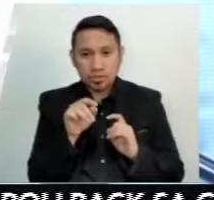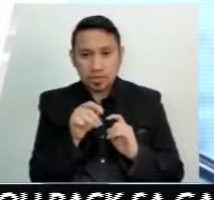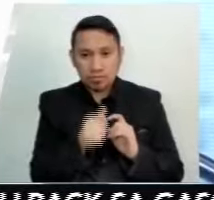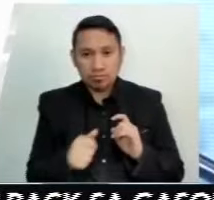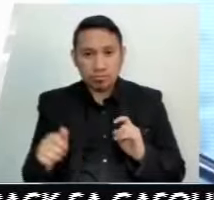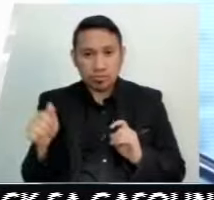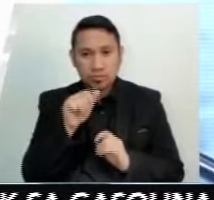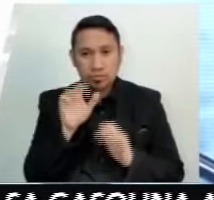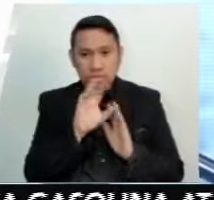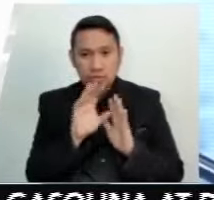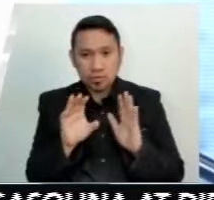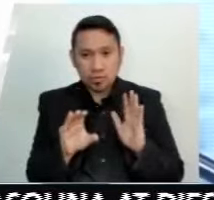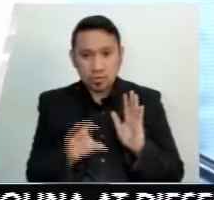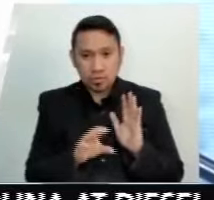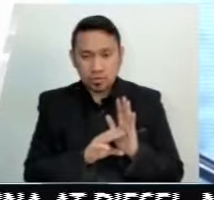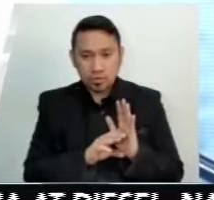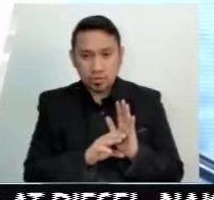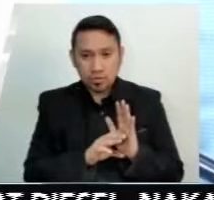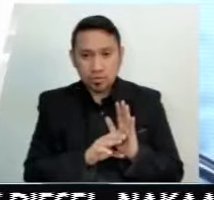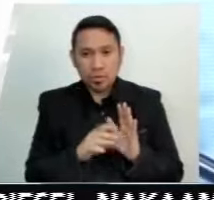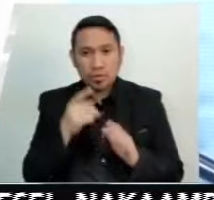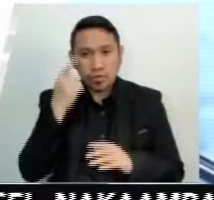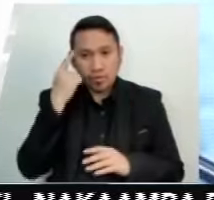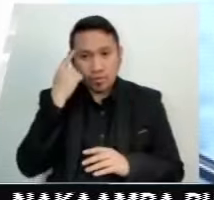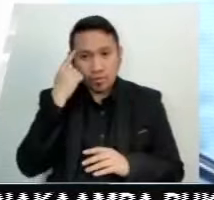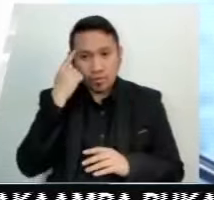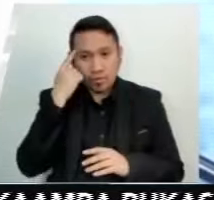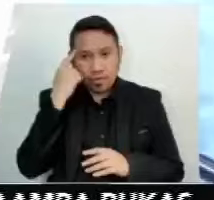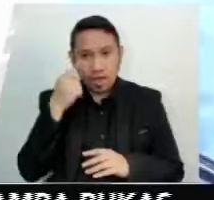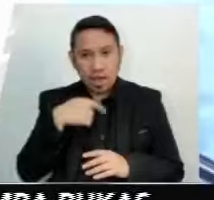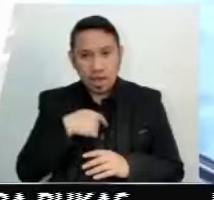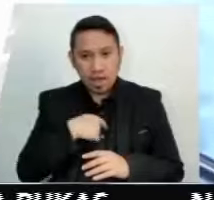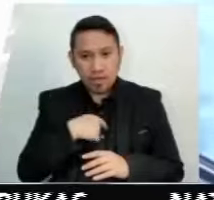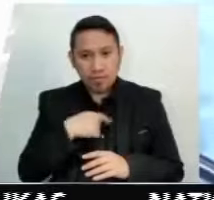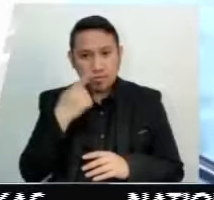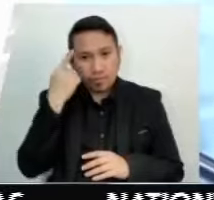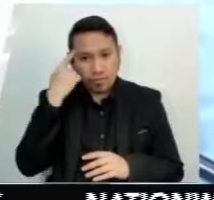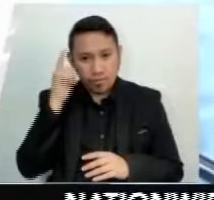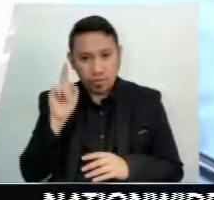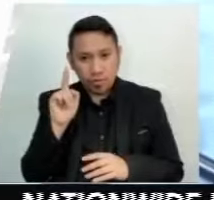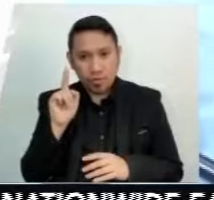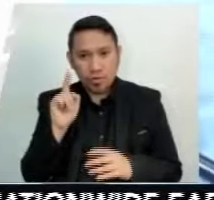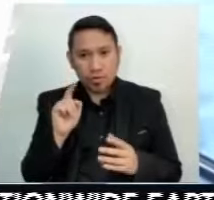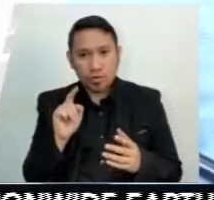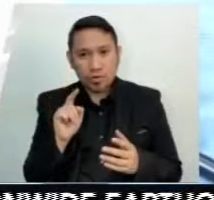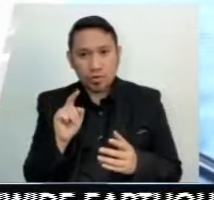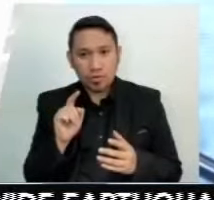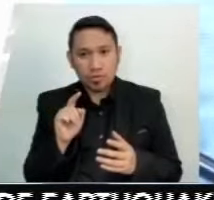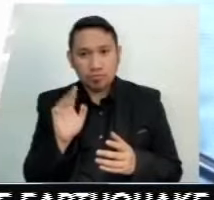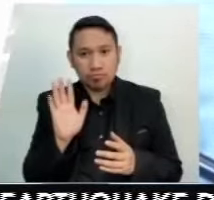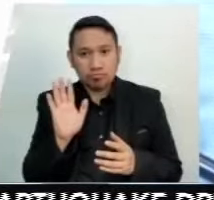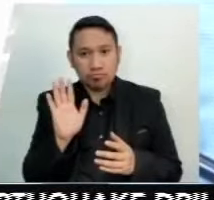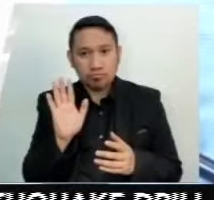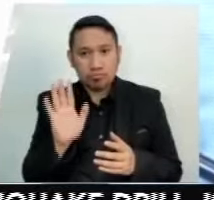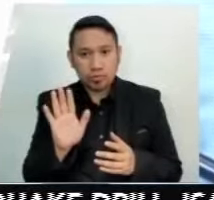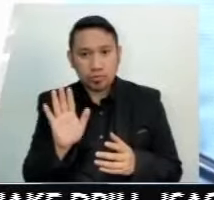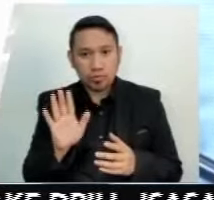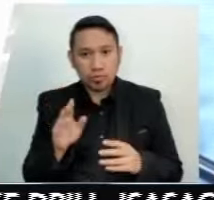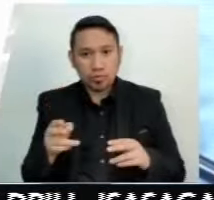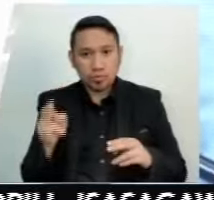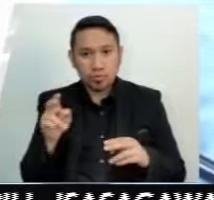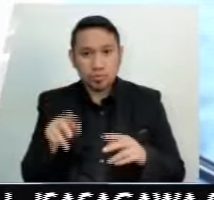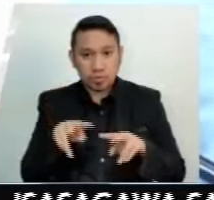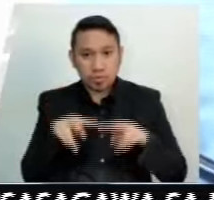para mapabor kanimo ng muling kuray diya o ngayta pag-usa